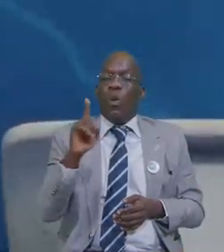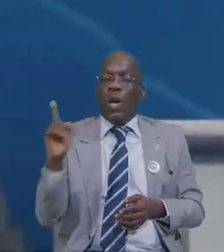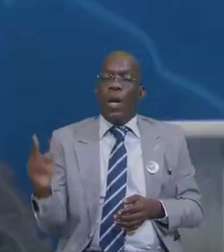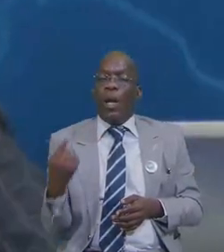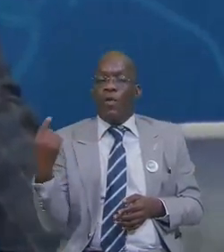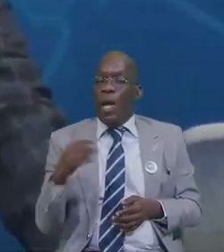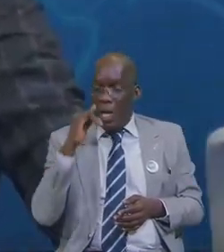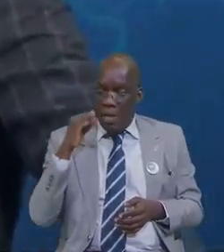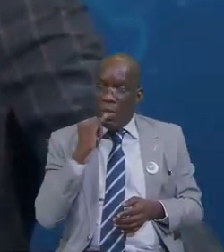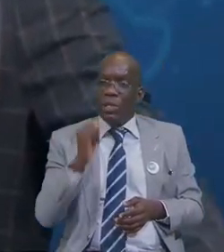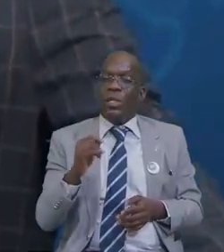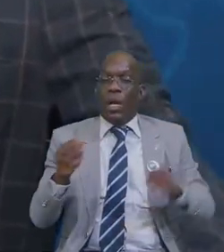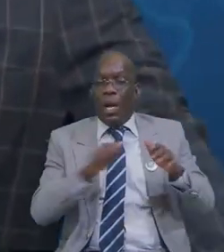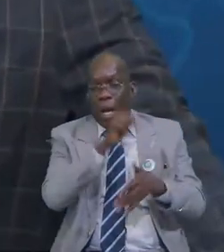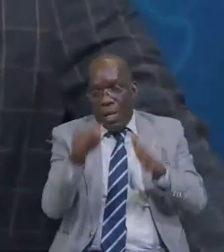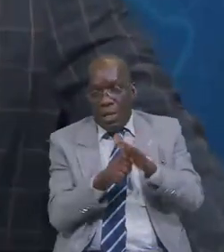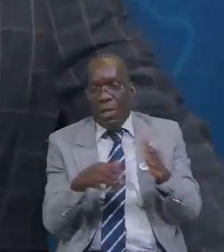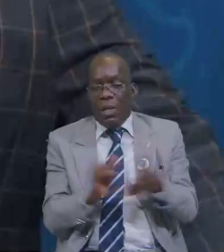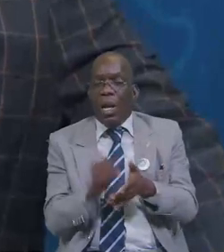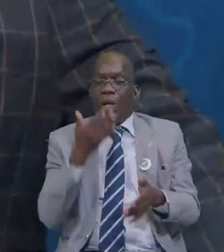n'importe où se cache, ce malin